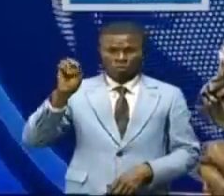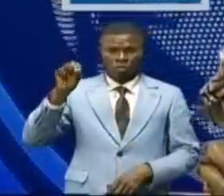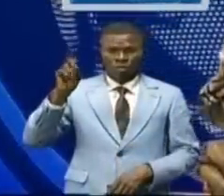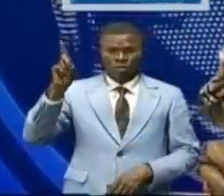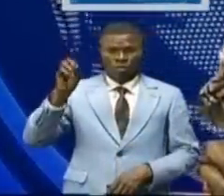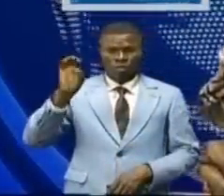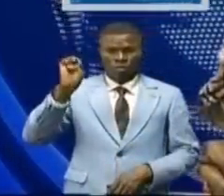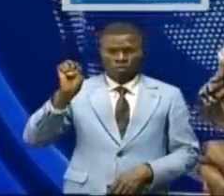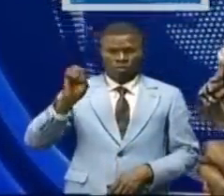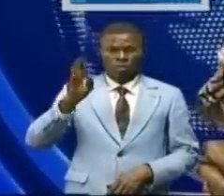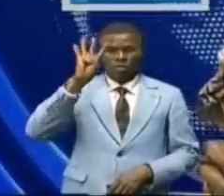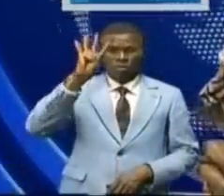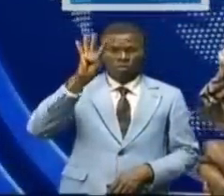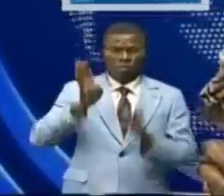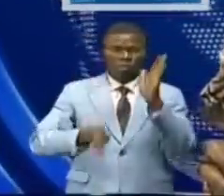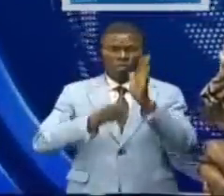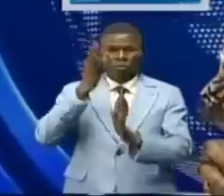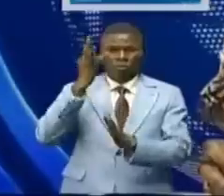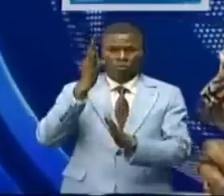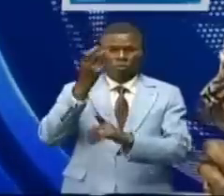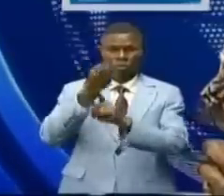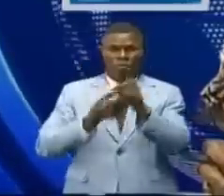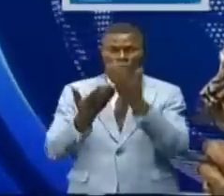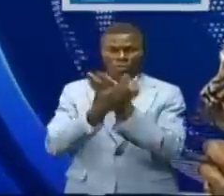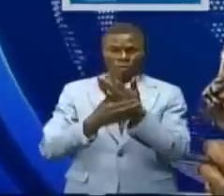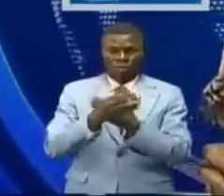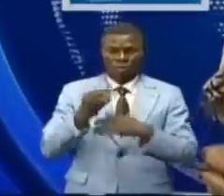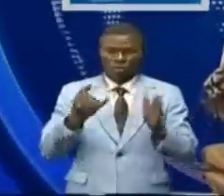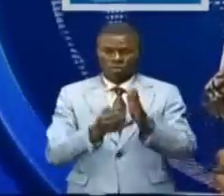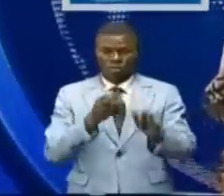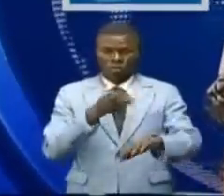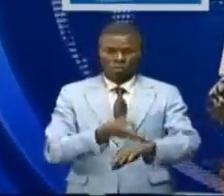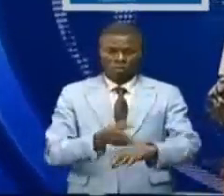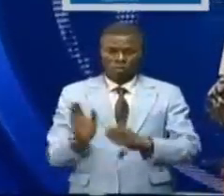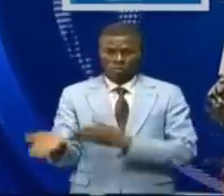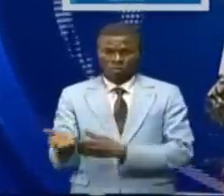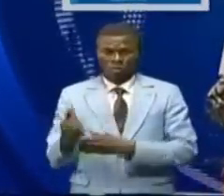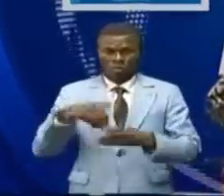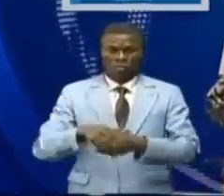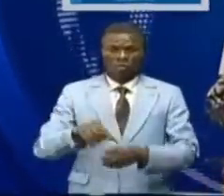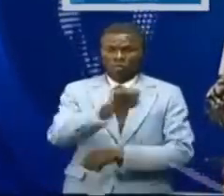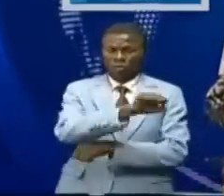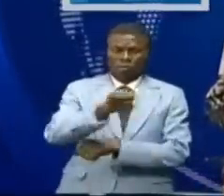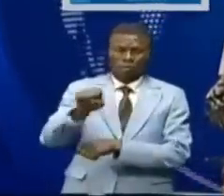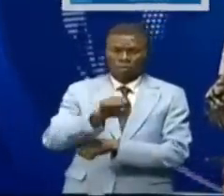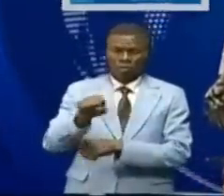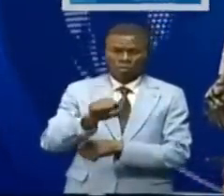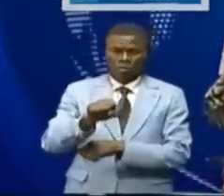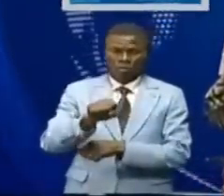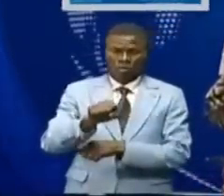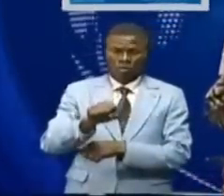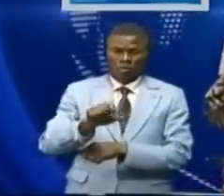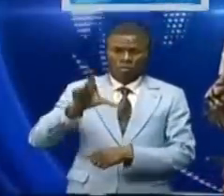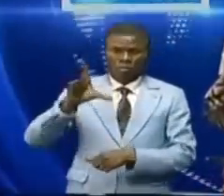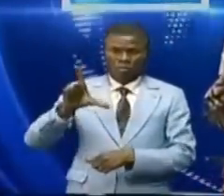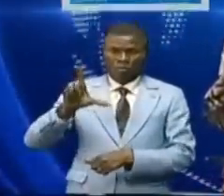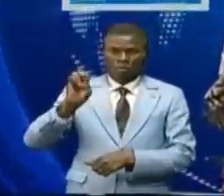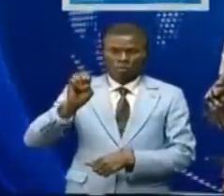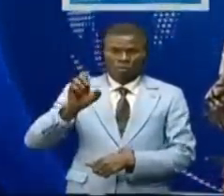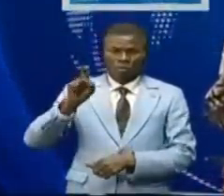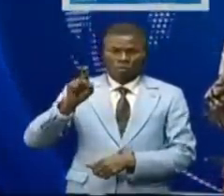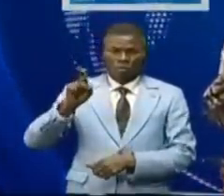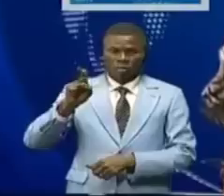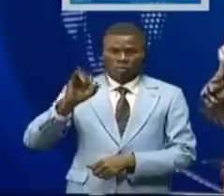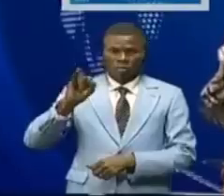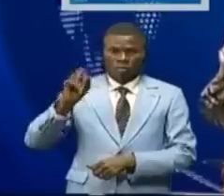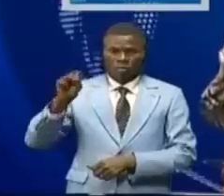jeudi 13 juillet 2023 vers 6h du matin à bord d'un véhicule de marque Lexus Sport de couleur